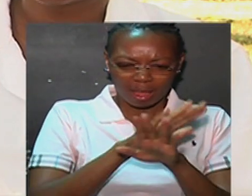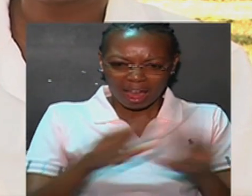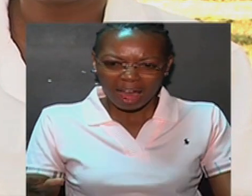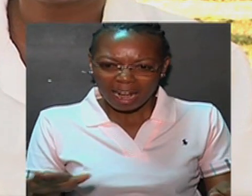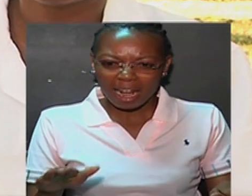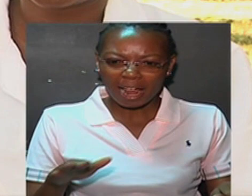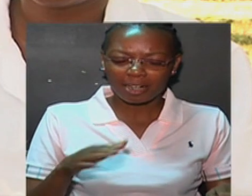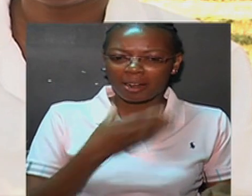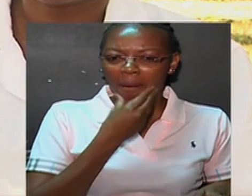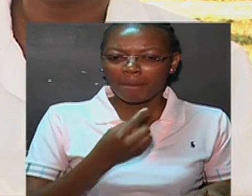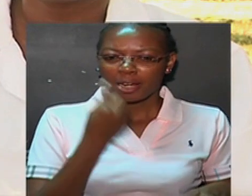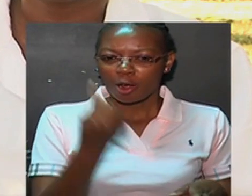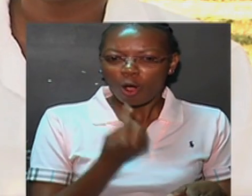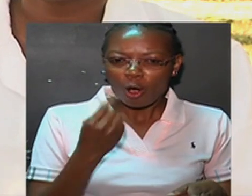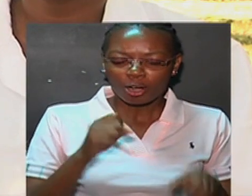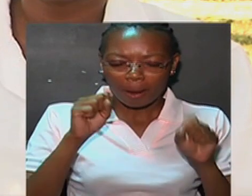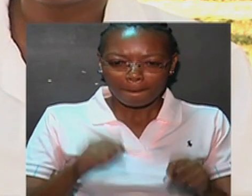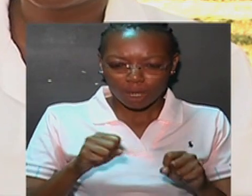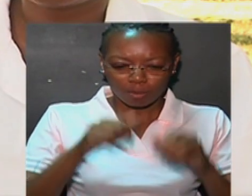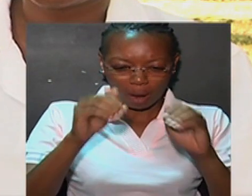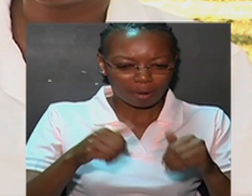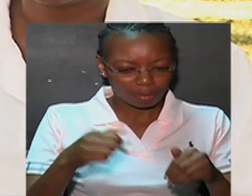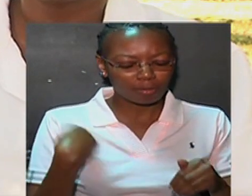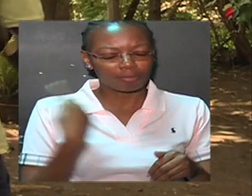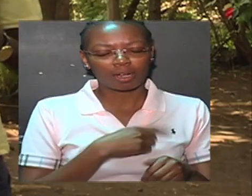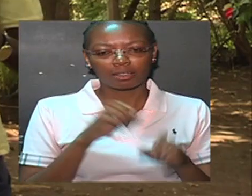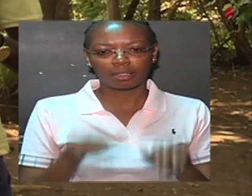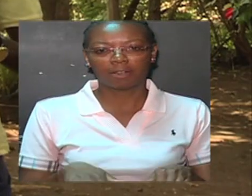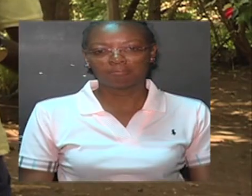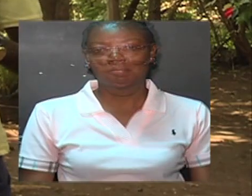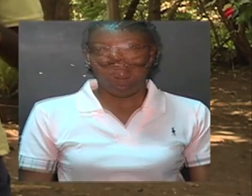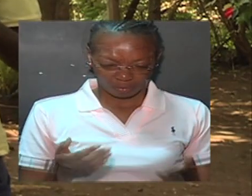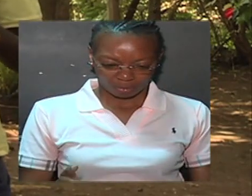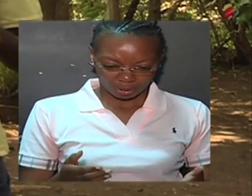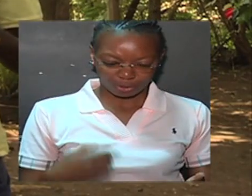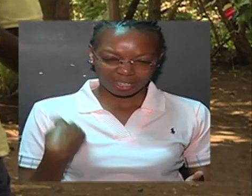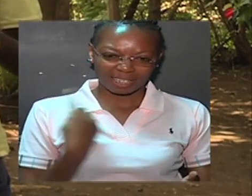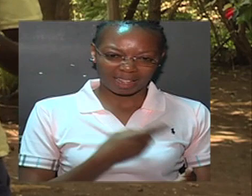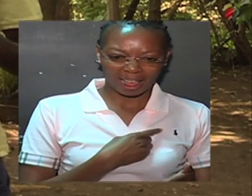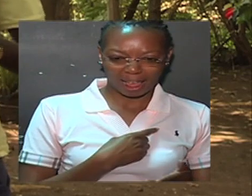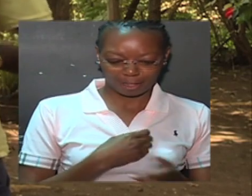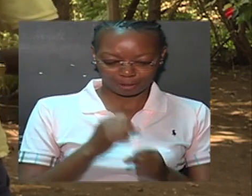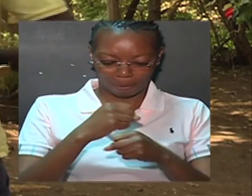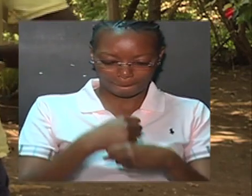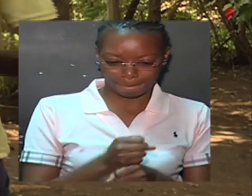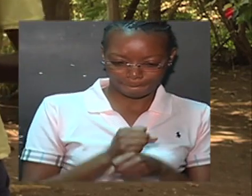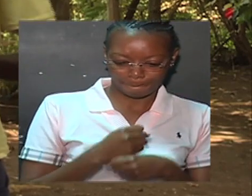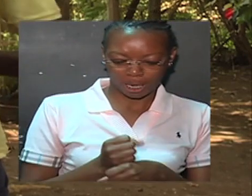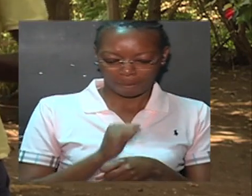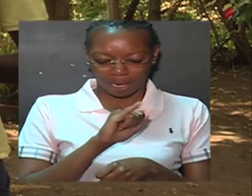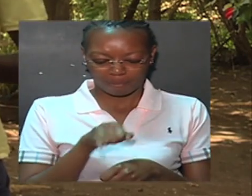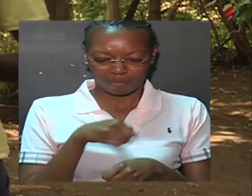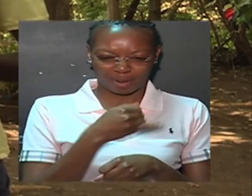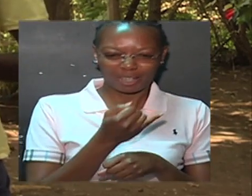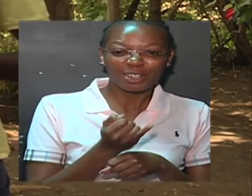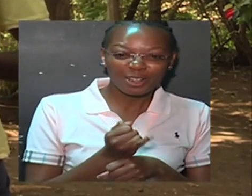wanaume. Hata sisi tuko na uwezo wa kujiinua kimaisha. Leo hii tutatengeza maji matamu, ukipenda juisi ya